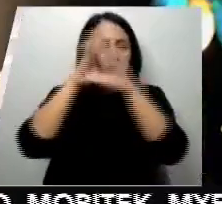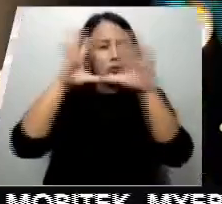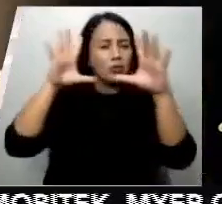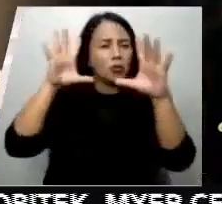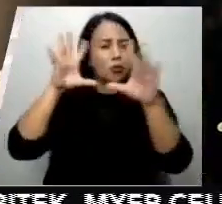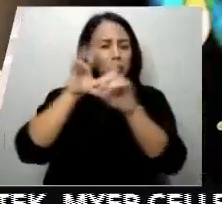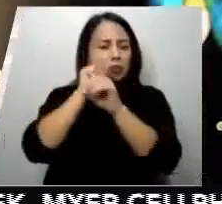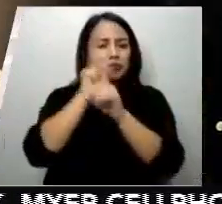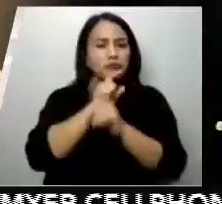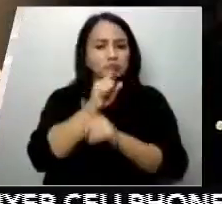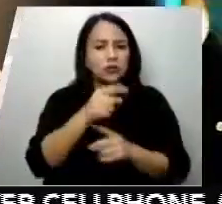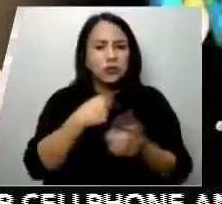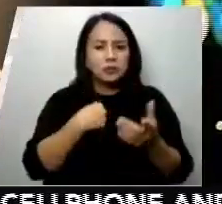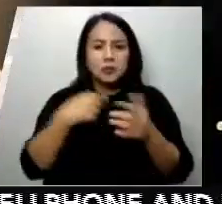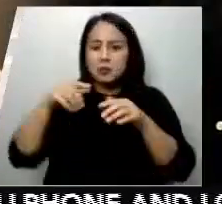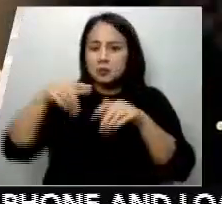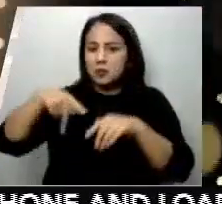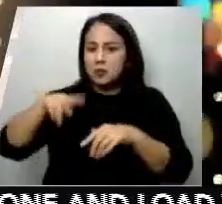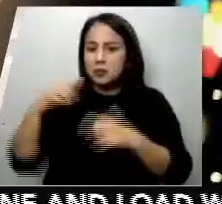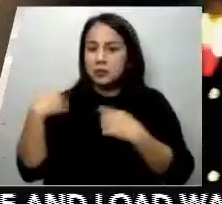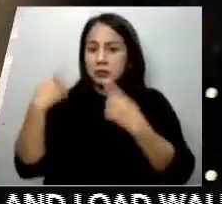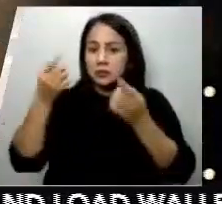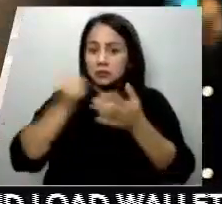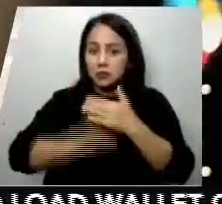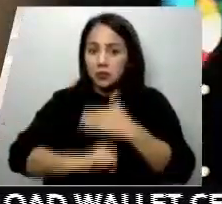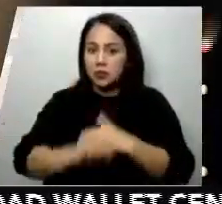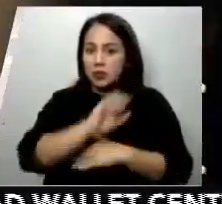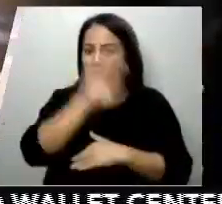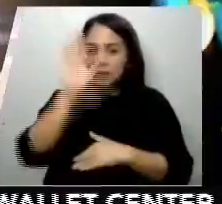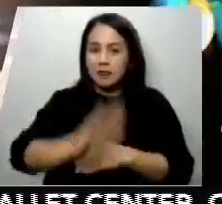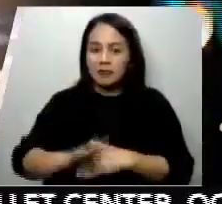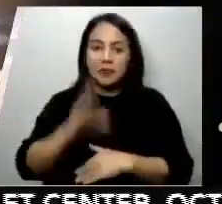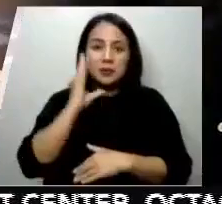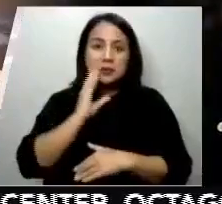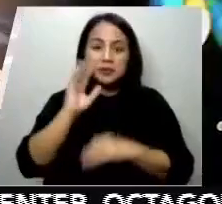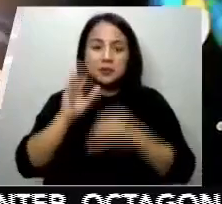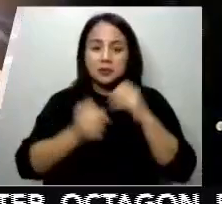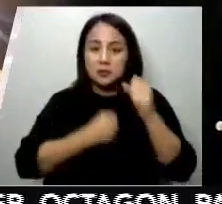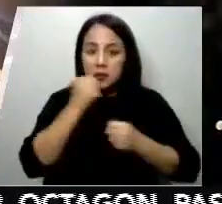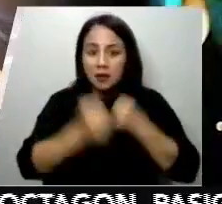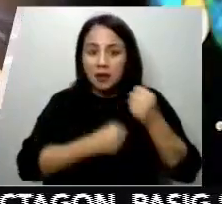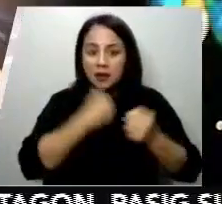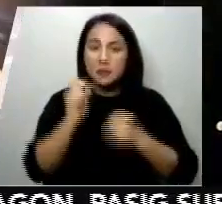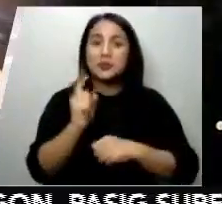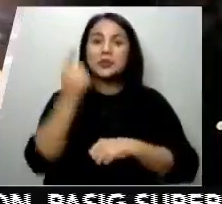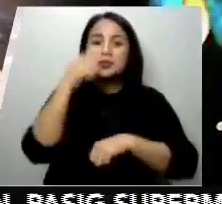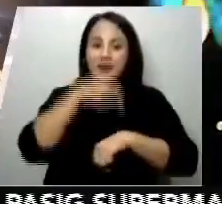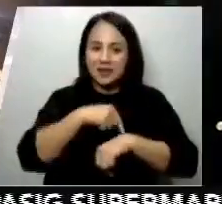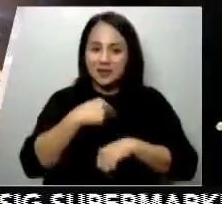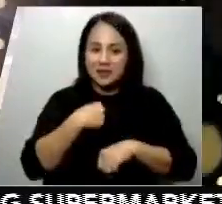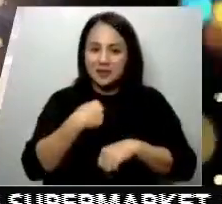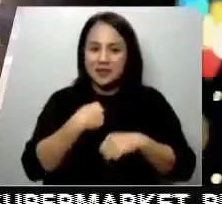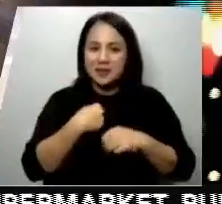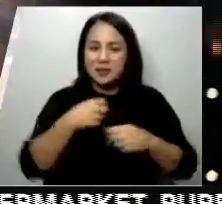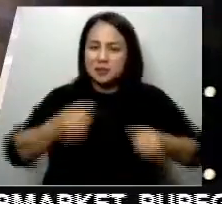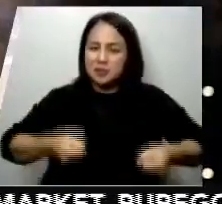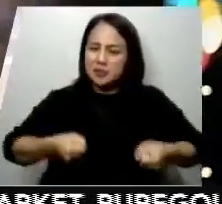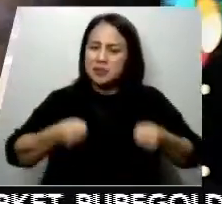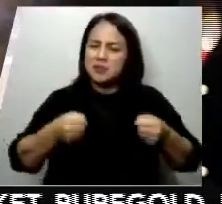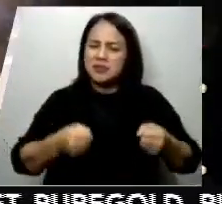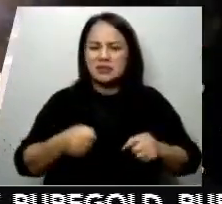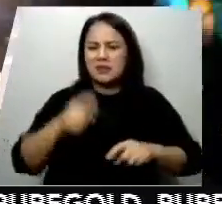As a PWD since birth nga, never yun ko ka-try og dagan. Nga. Sa una mang goal, before ko mag-prosthesis is mag-crutches ko. So, dili yun,